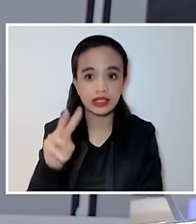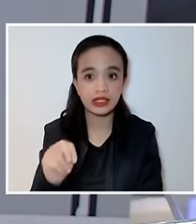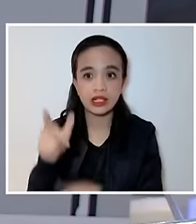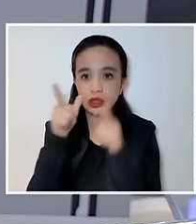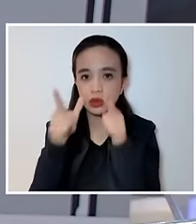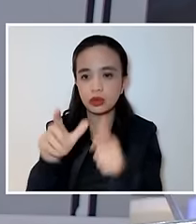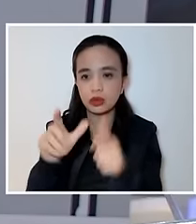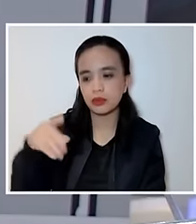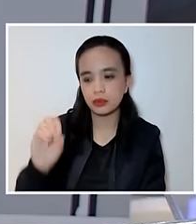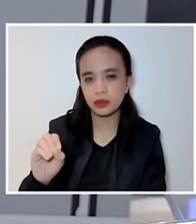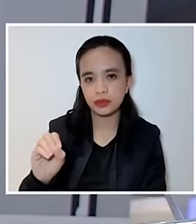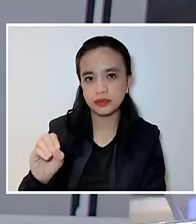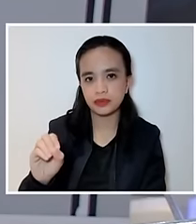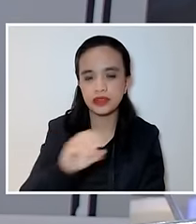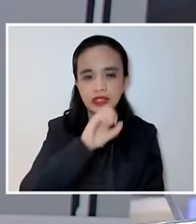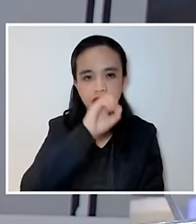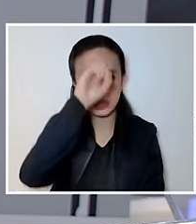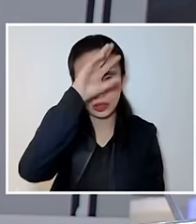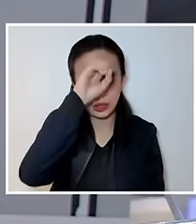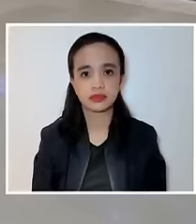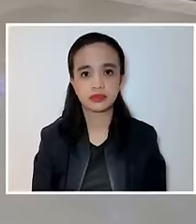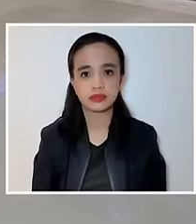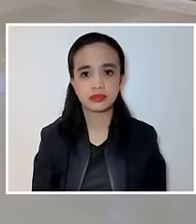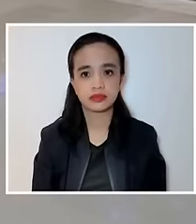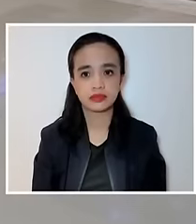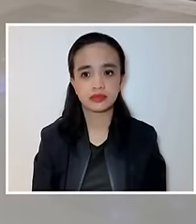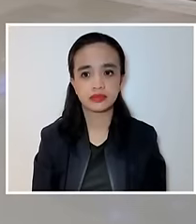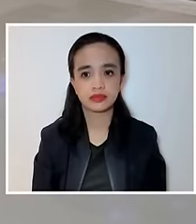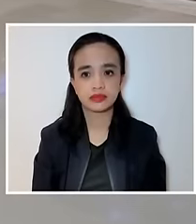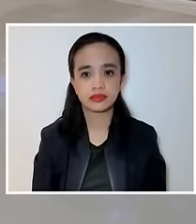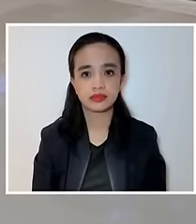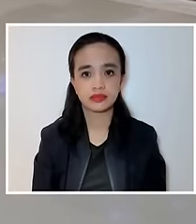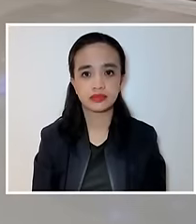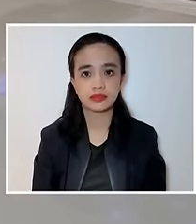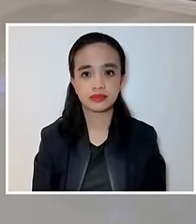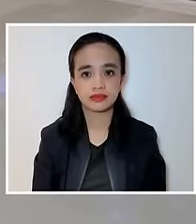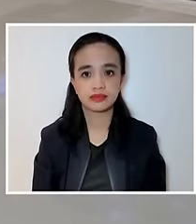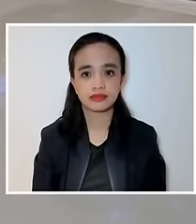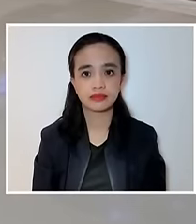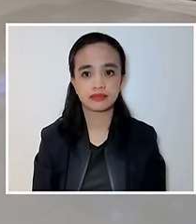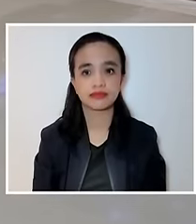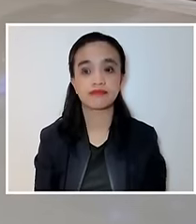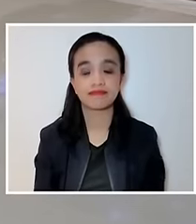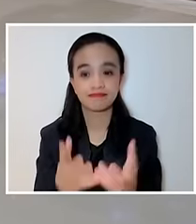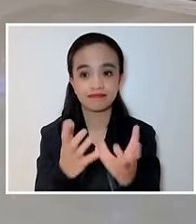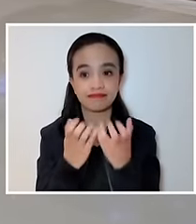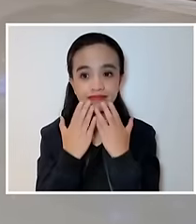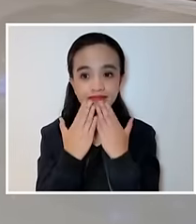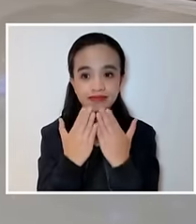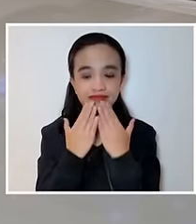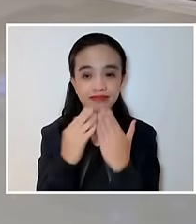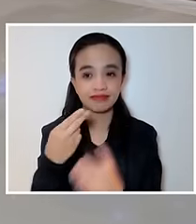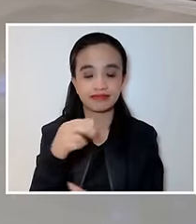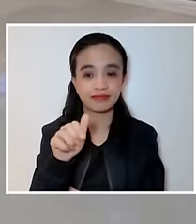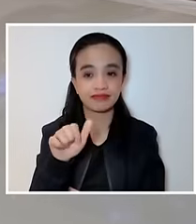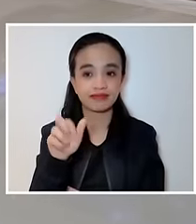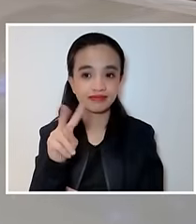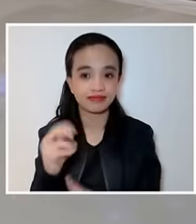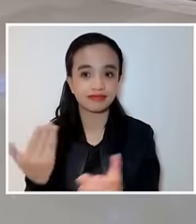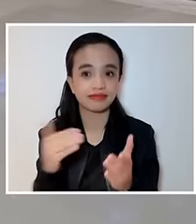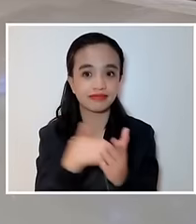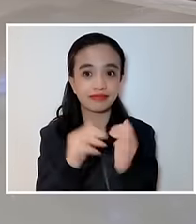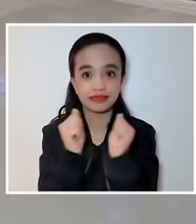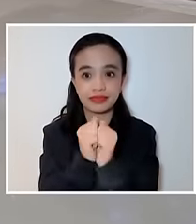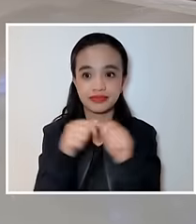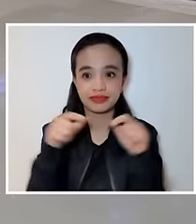Sir. Nagpapatrol, Gretchen Fulido. Heaven. At siyempre, nais nating pasalamatan si Heaven sa pagsama mo dito sa amin sa Bakit TV